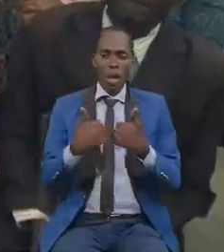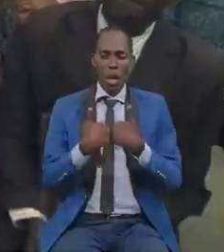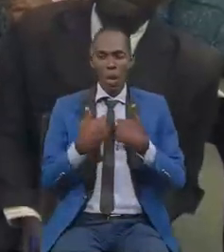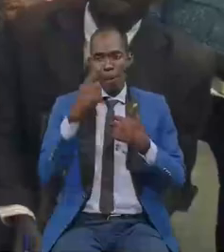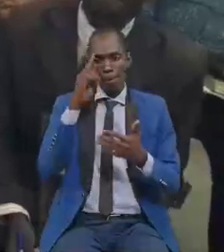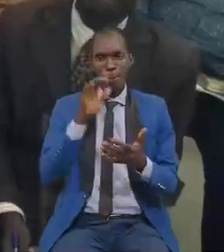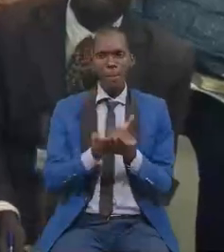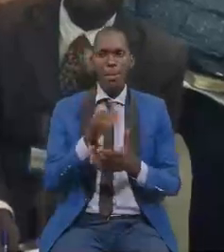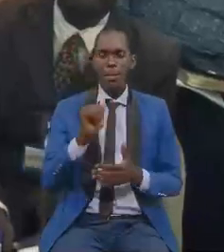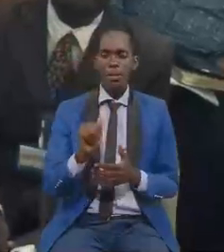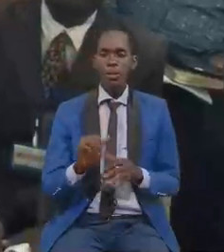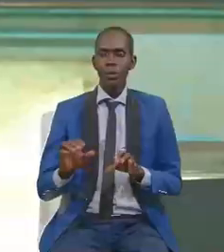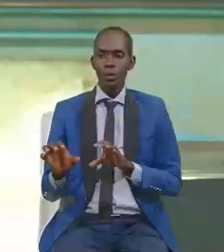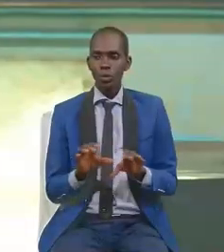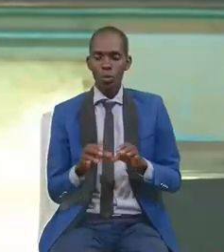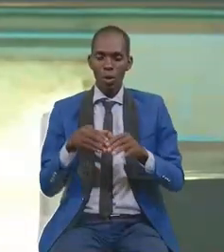Verset